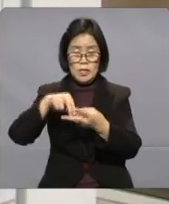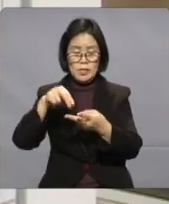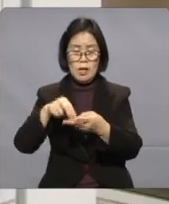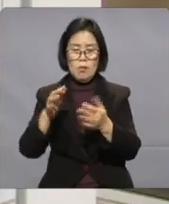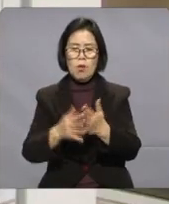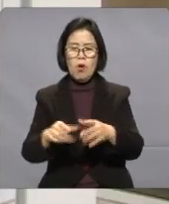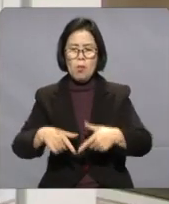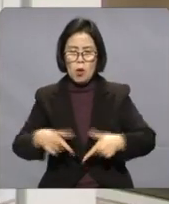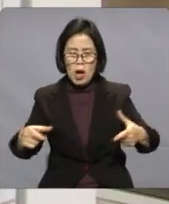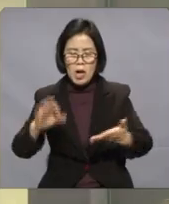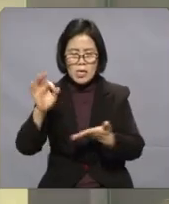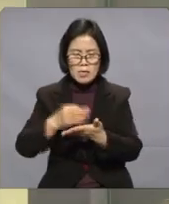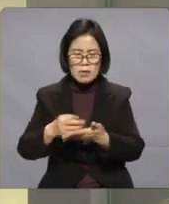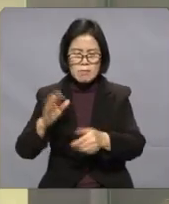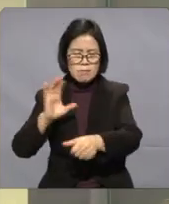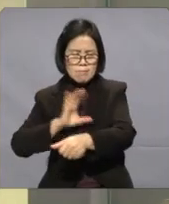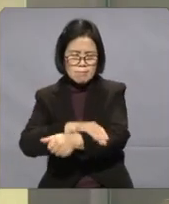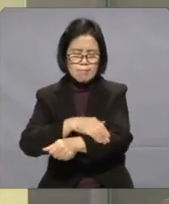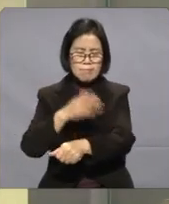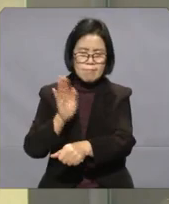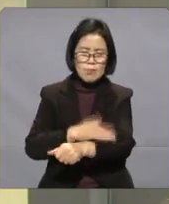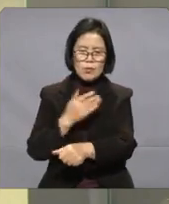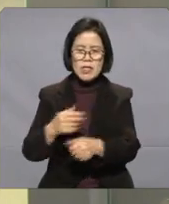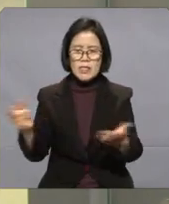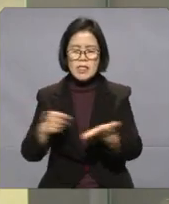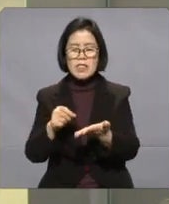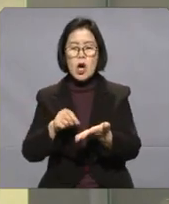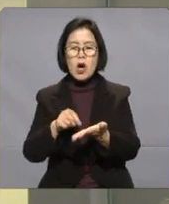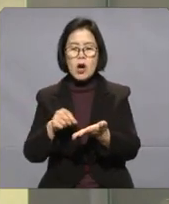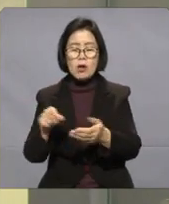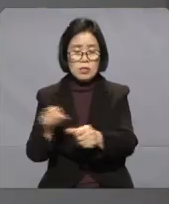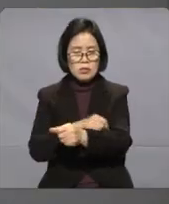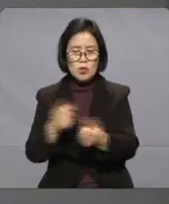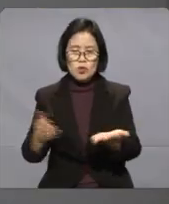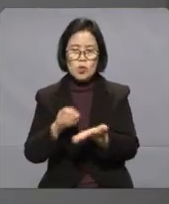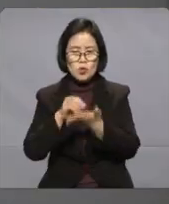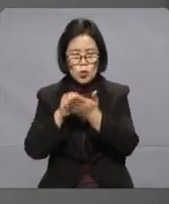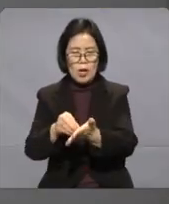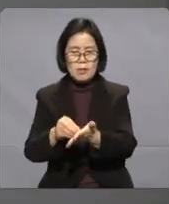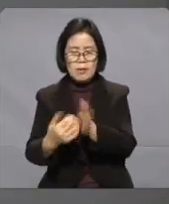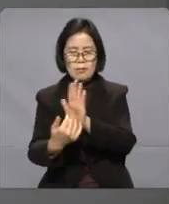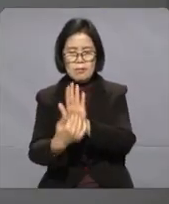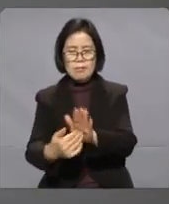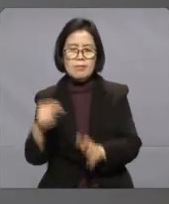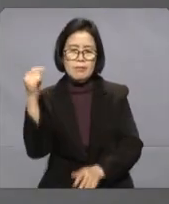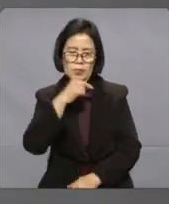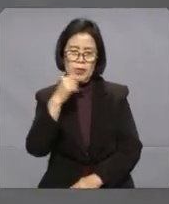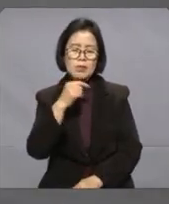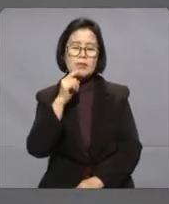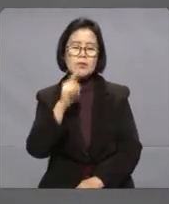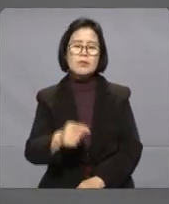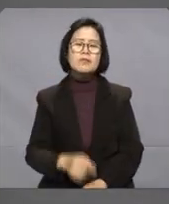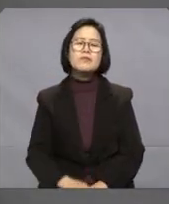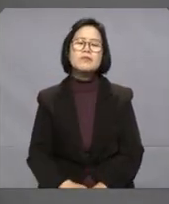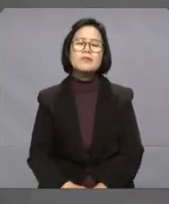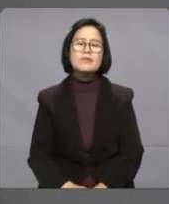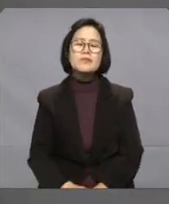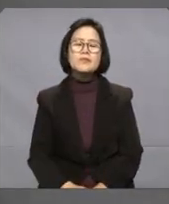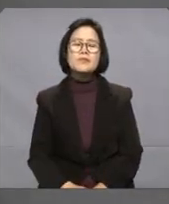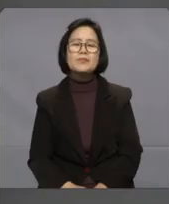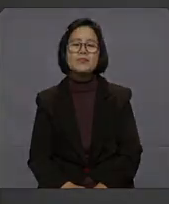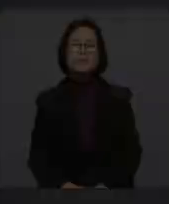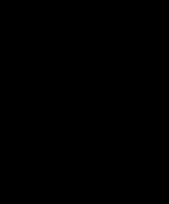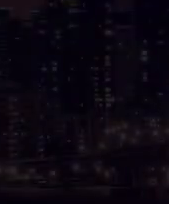포괄임금 오남용과 특정 노조의 가입 등에 엄정 대응한다는 방침입니다 OBS 뉴스 유성훈입니다